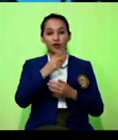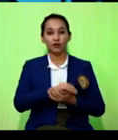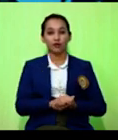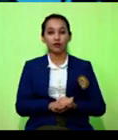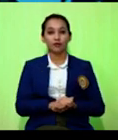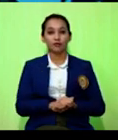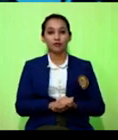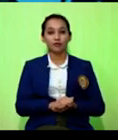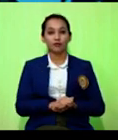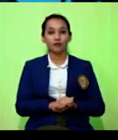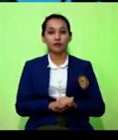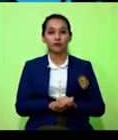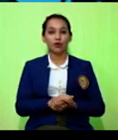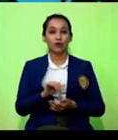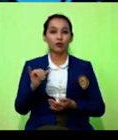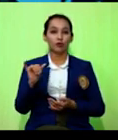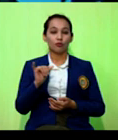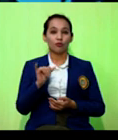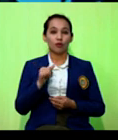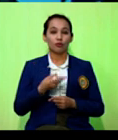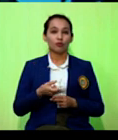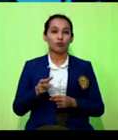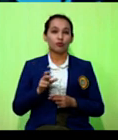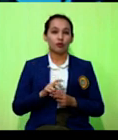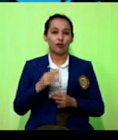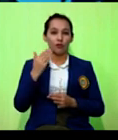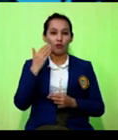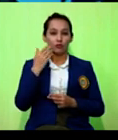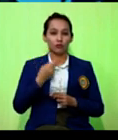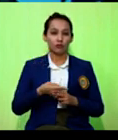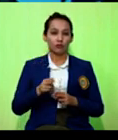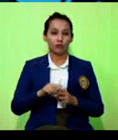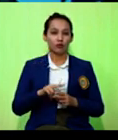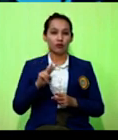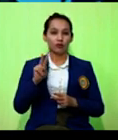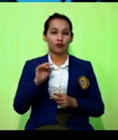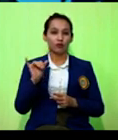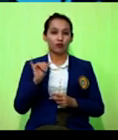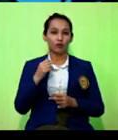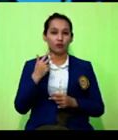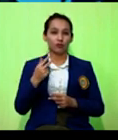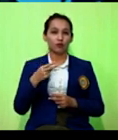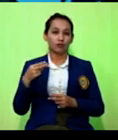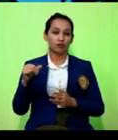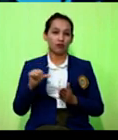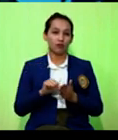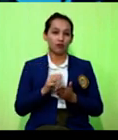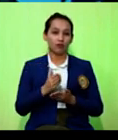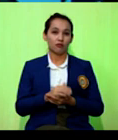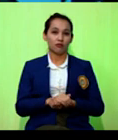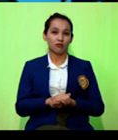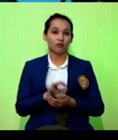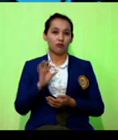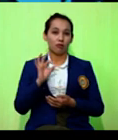Ana endi uning ko'paytmasi juda oson. Chunki 2 va 3 sonlarning ko'paytmasi 6 ga teng.